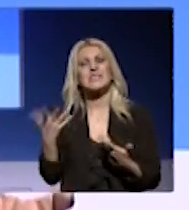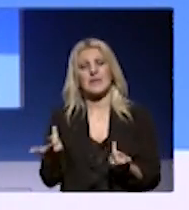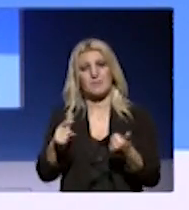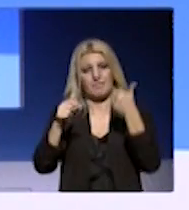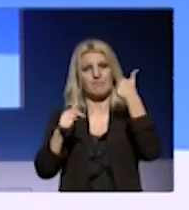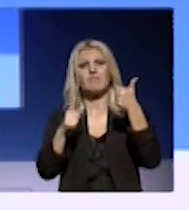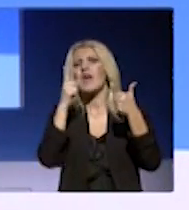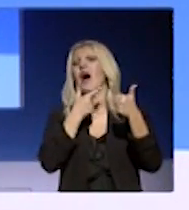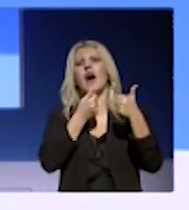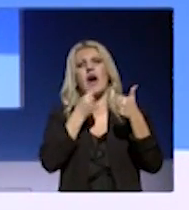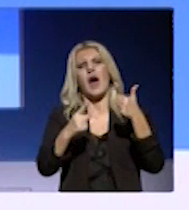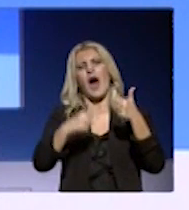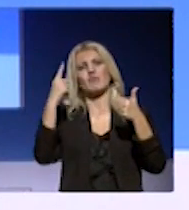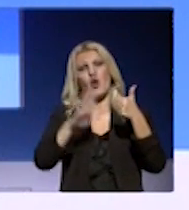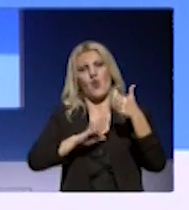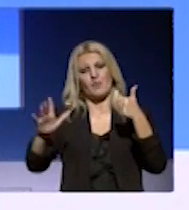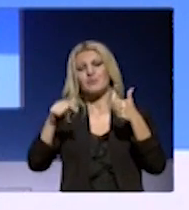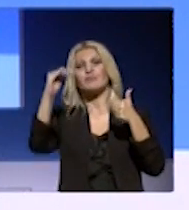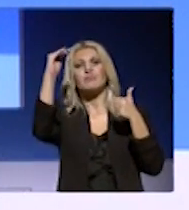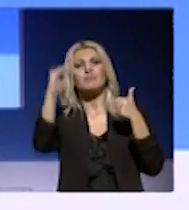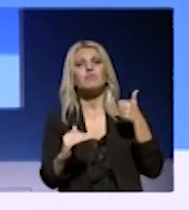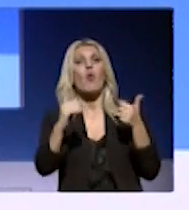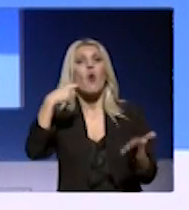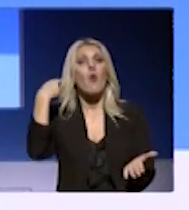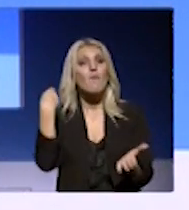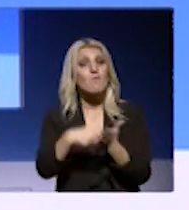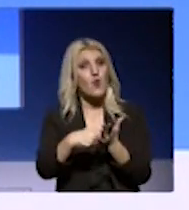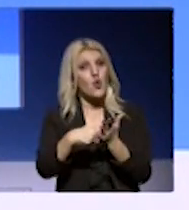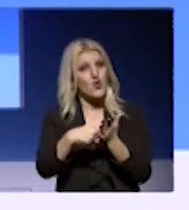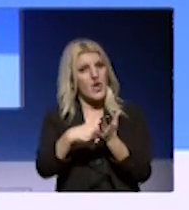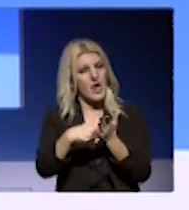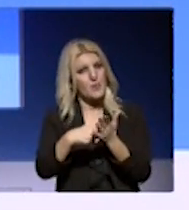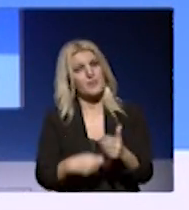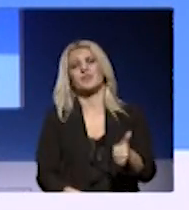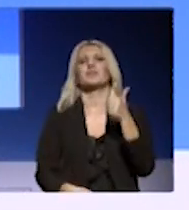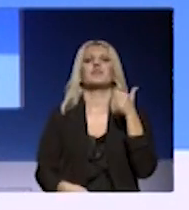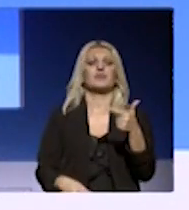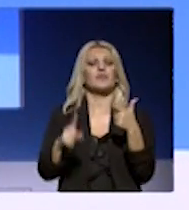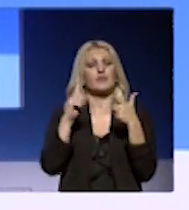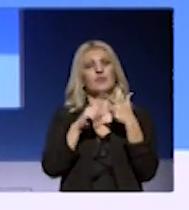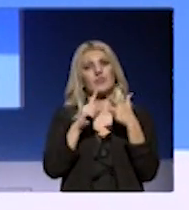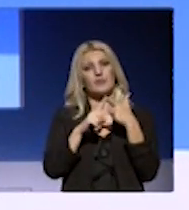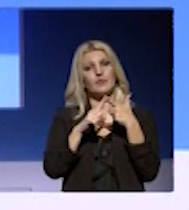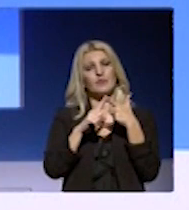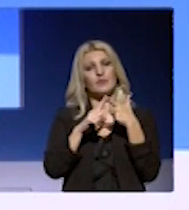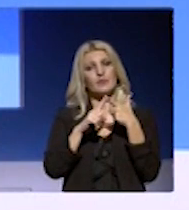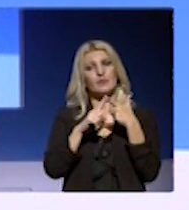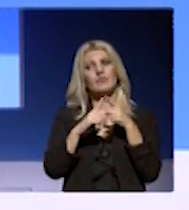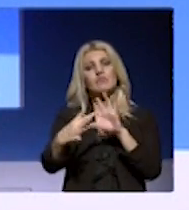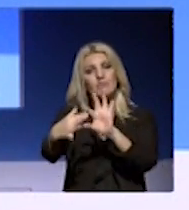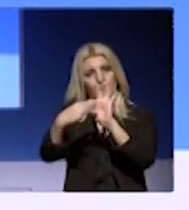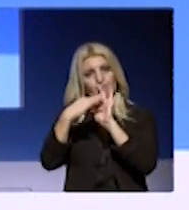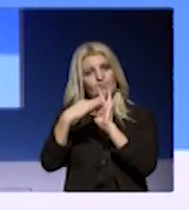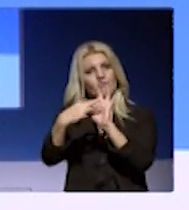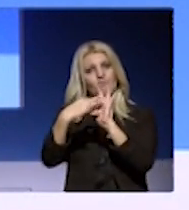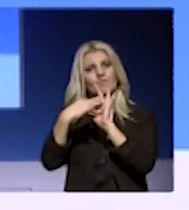φορολογίας, την απλοποίηση των αδειοδοτικών διαδικασιών, αλλά και την ενεργή συνεργασία με